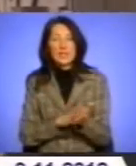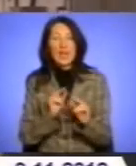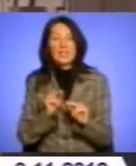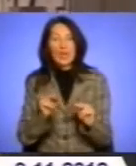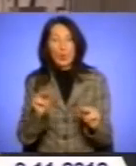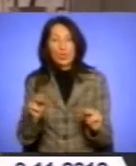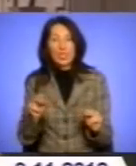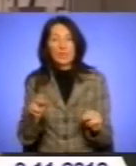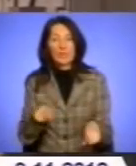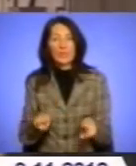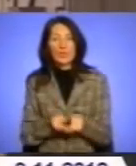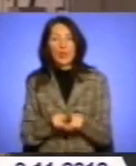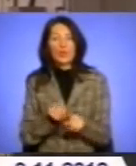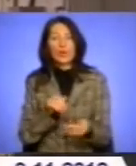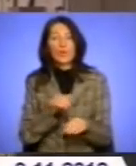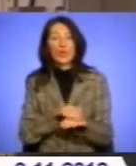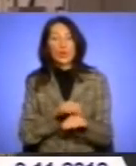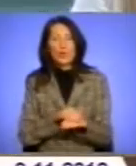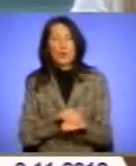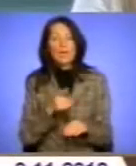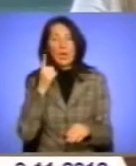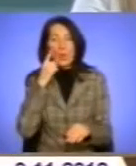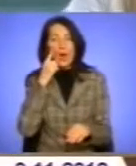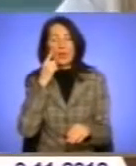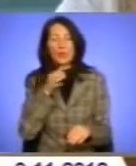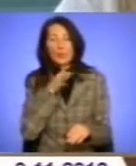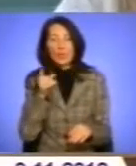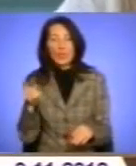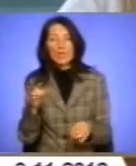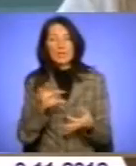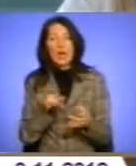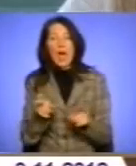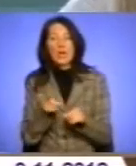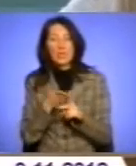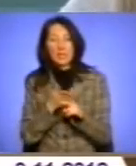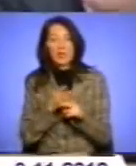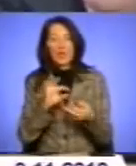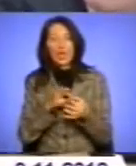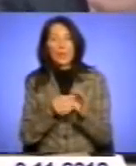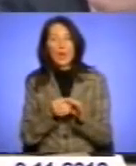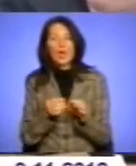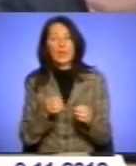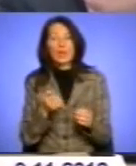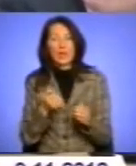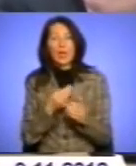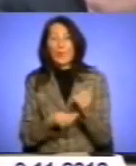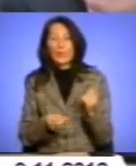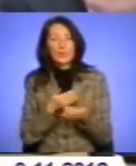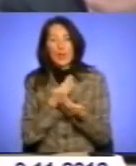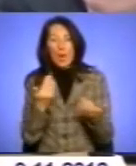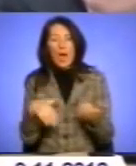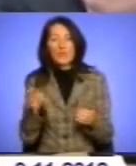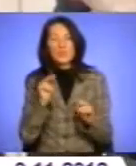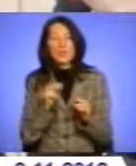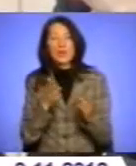учнів, також у фіксуванні балів. Під час альтернативної олімпіади переможених немає. Усі восьмикласники